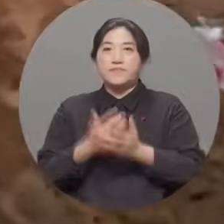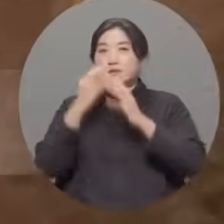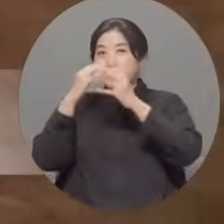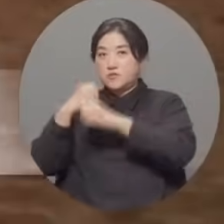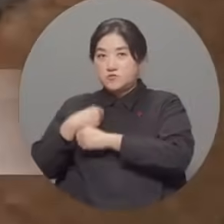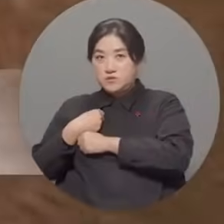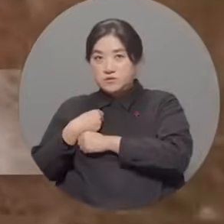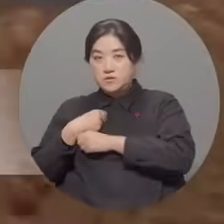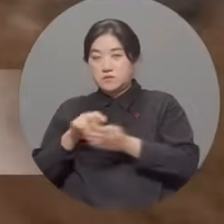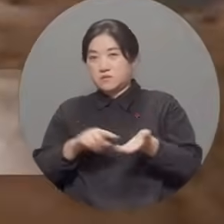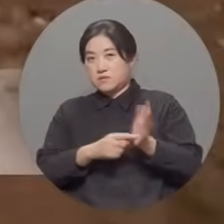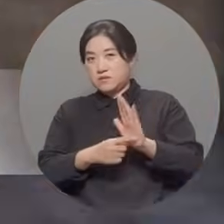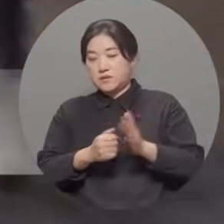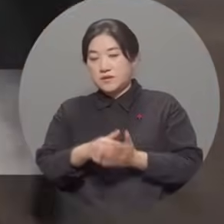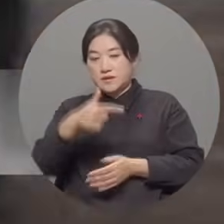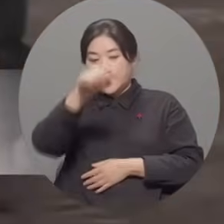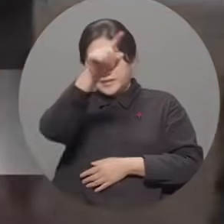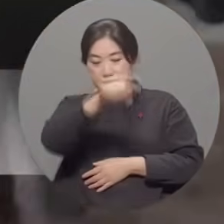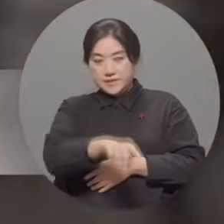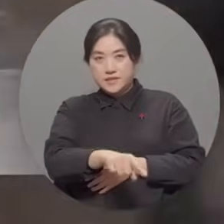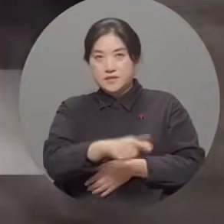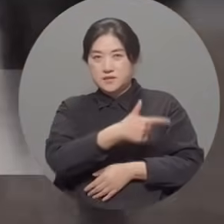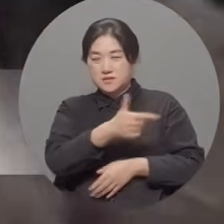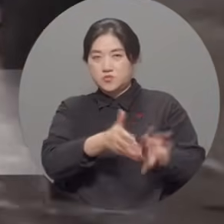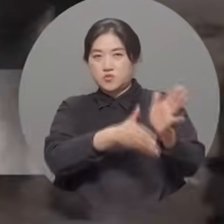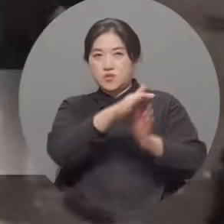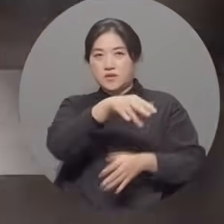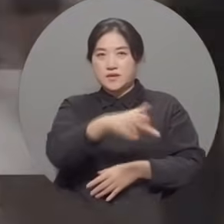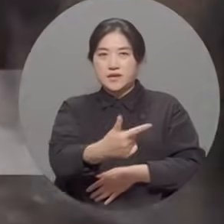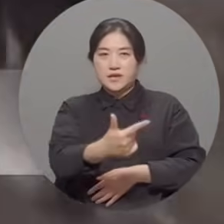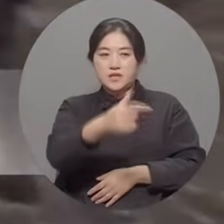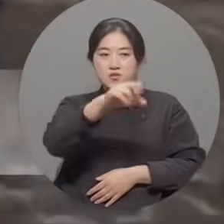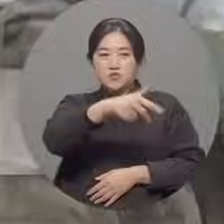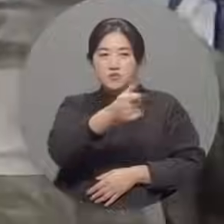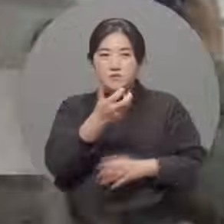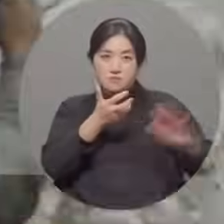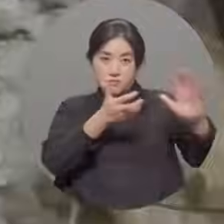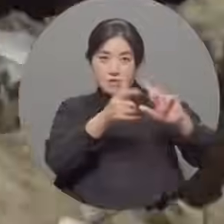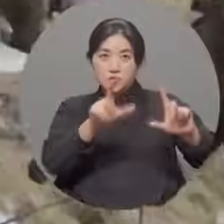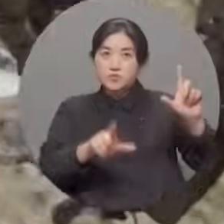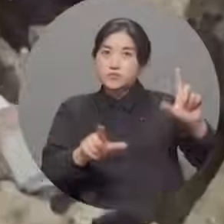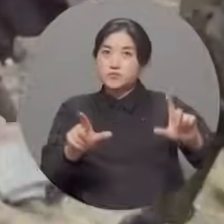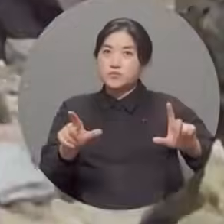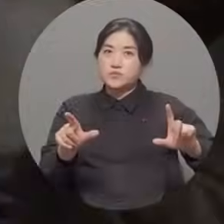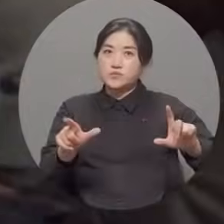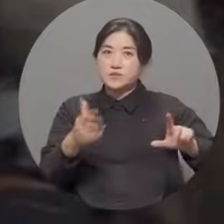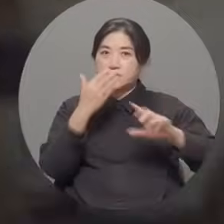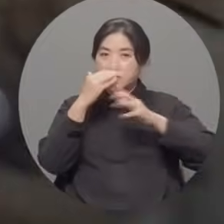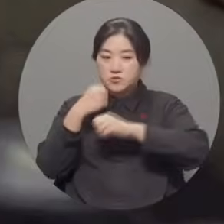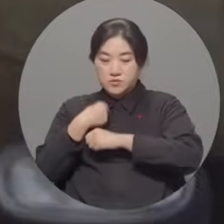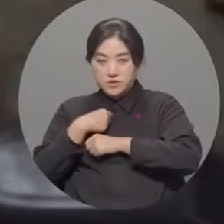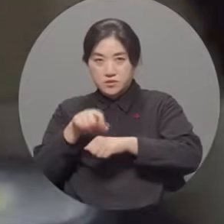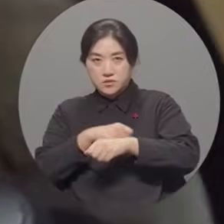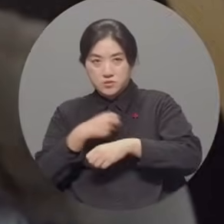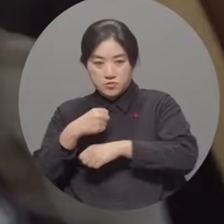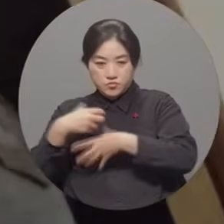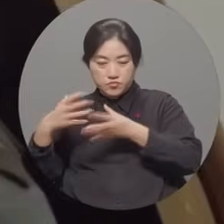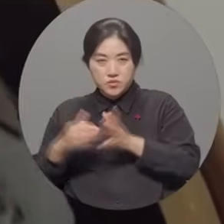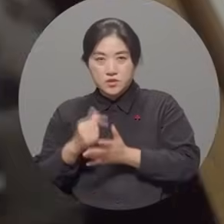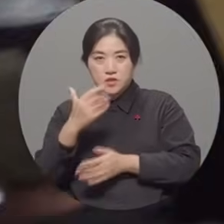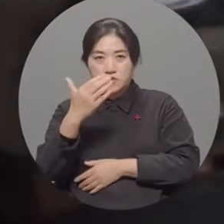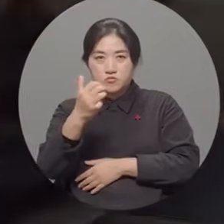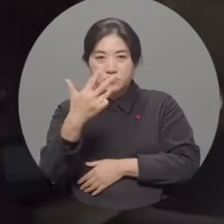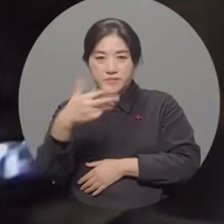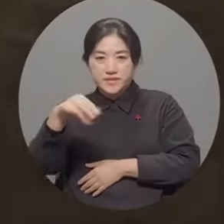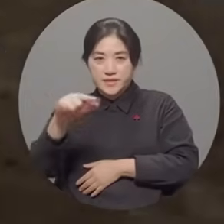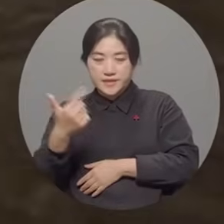이스라엘군이 공개한 가자지구 남부 최대 도시 칸 유니스 진입 영상입니다. 이스라엘군은 특수부대인 98사단이